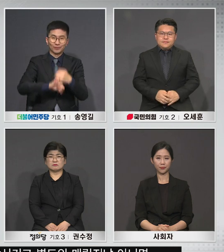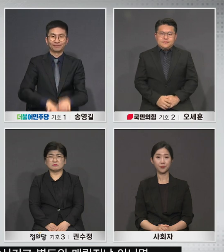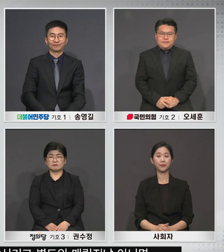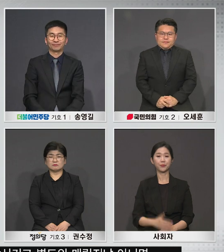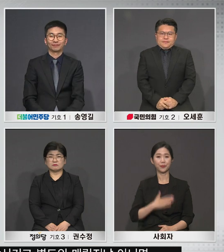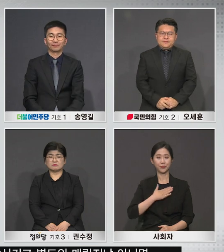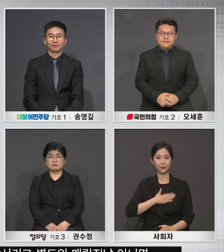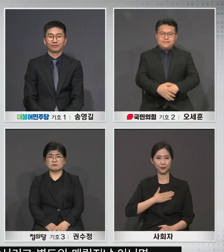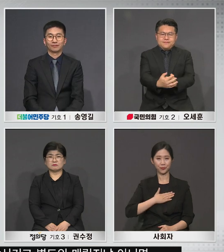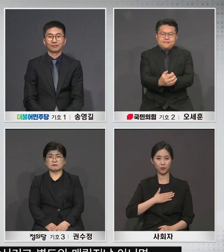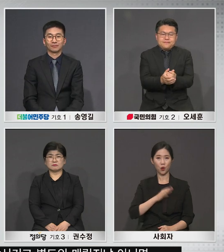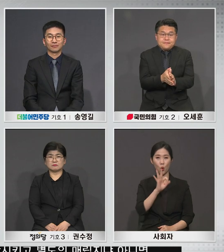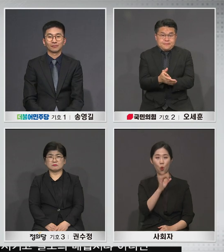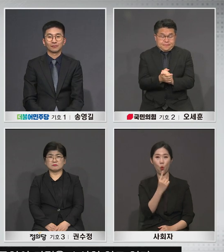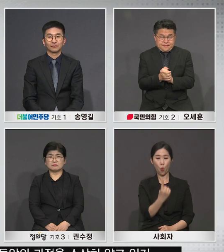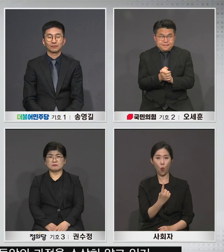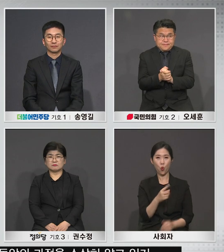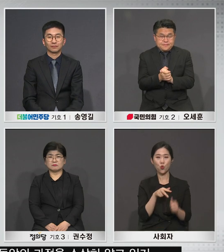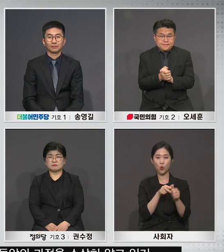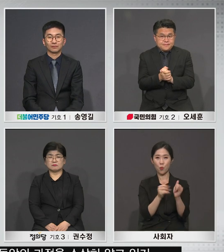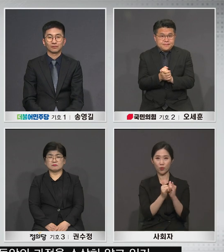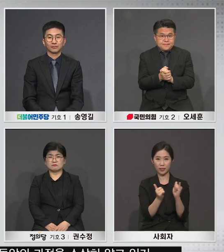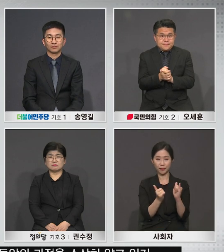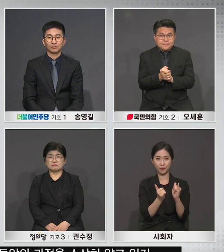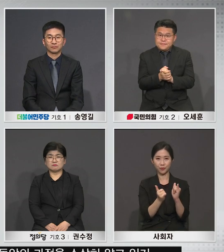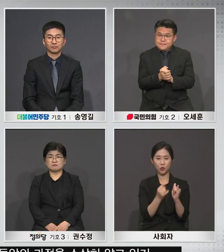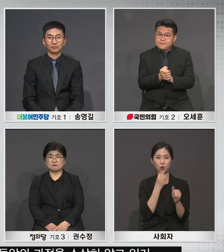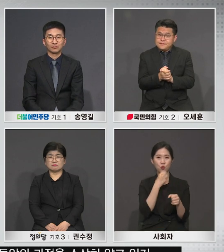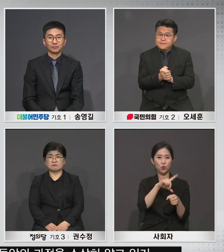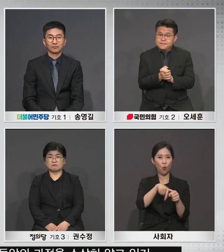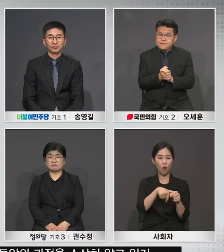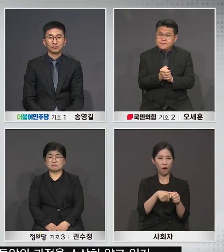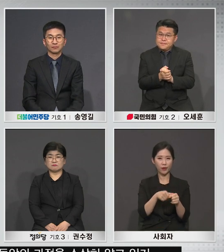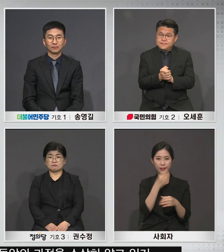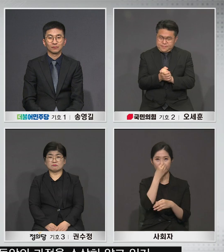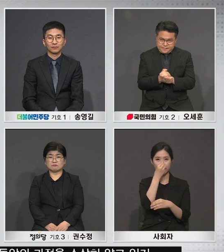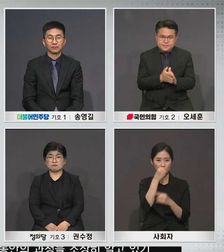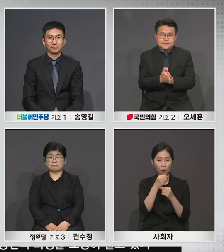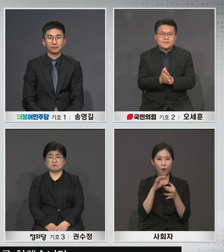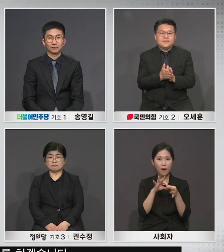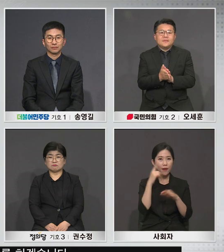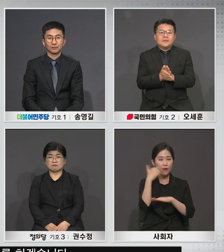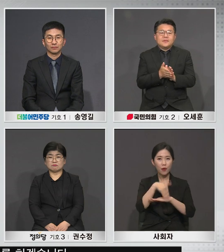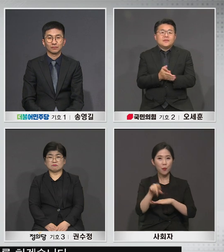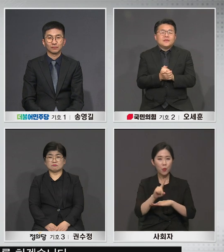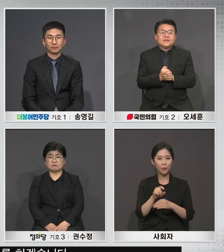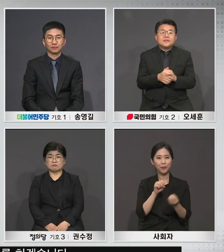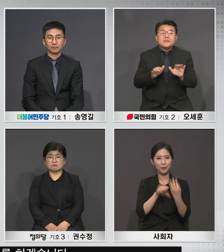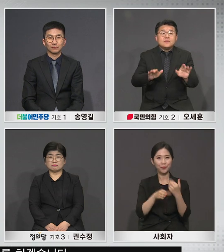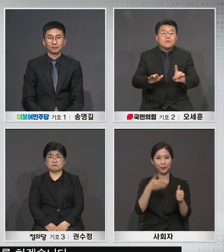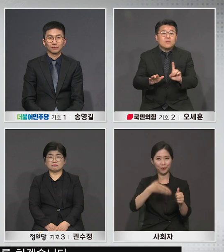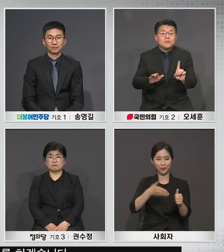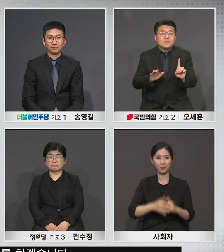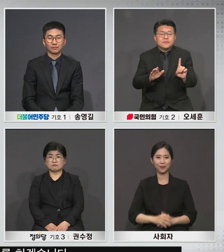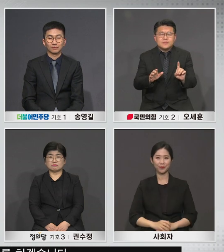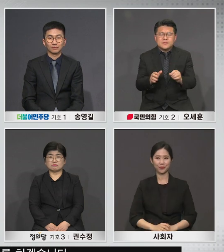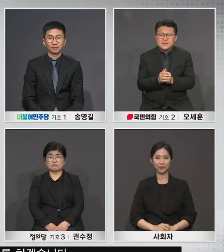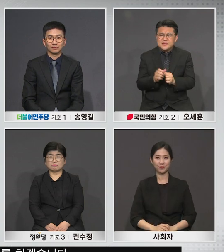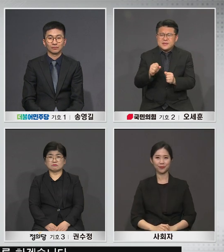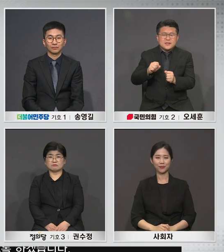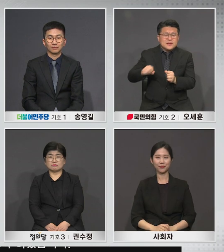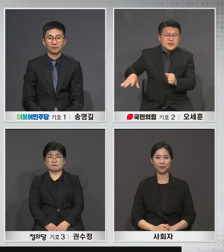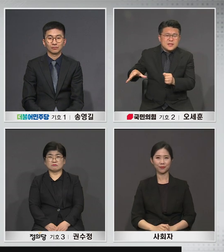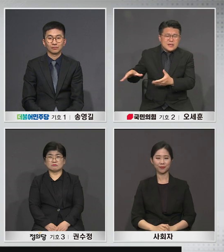오세훈 후보는 현직 시장이시도 하시니까요. 수조권 매립지 관련 대책이 있으실 것 같은데 말씀 들어보죠. 이 쓰레기 매립